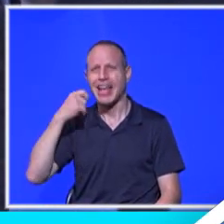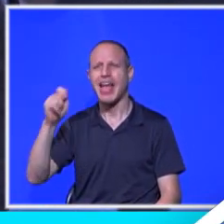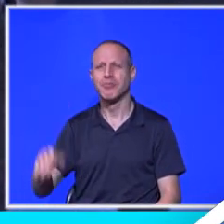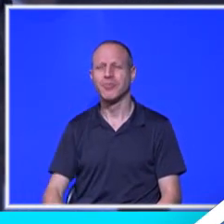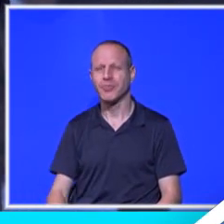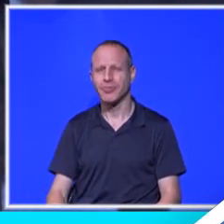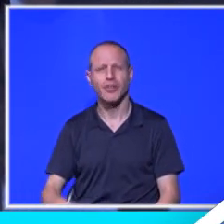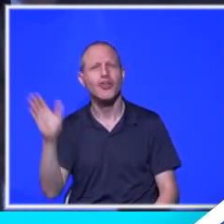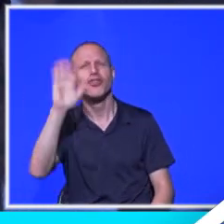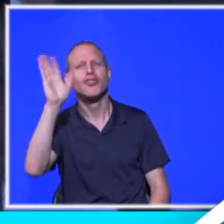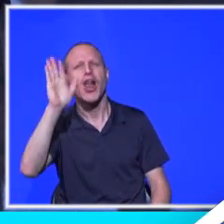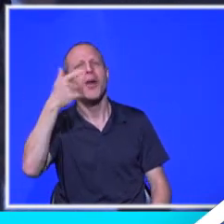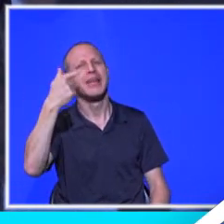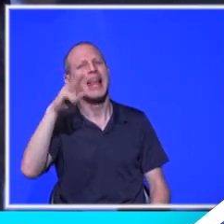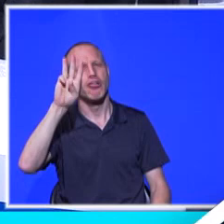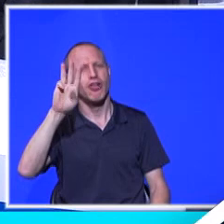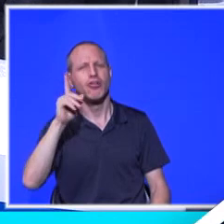שמי תגיד חן,